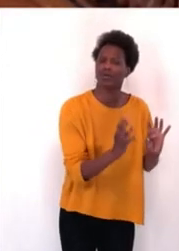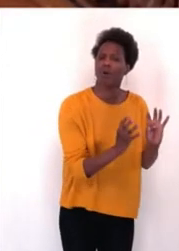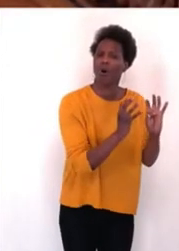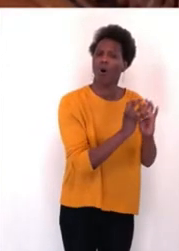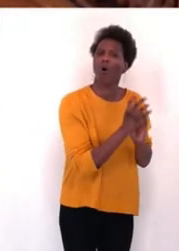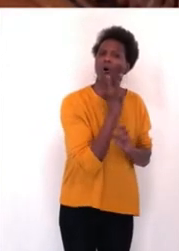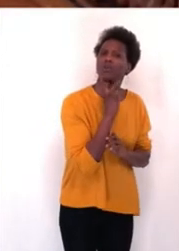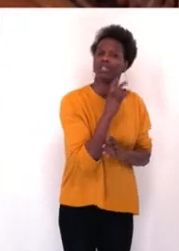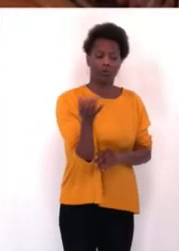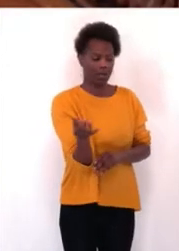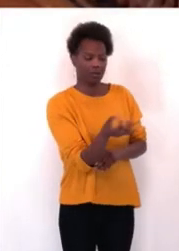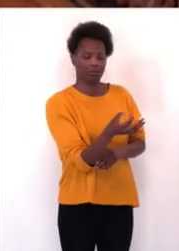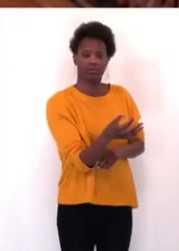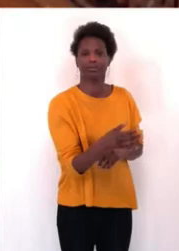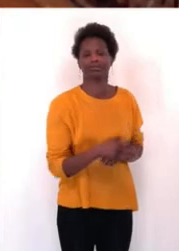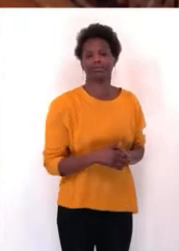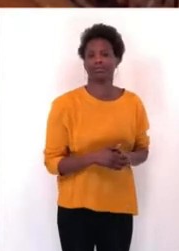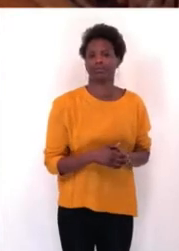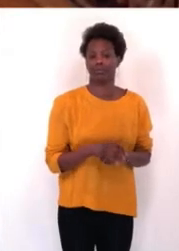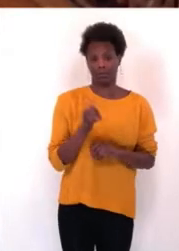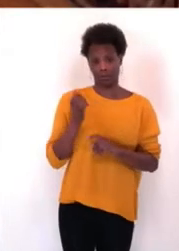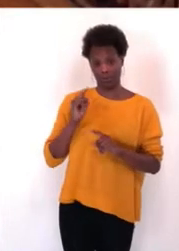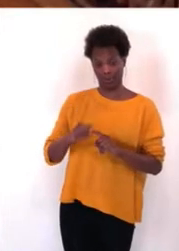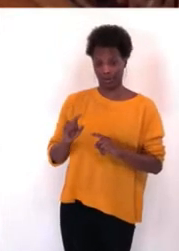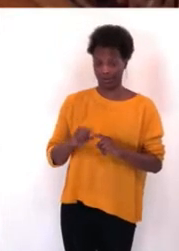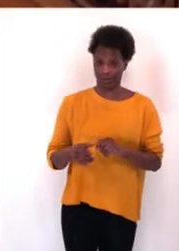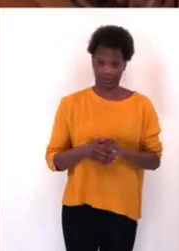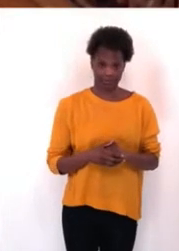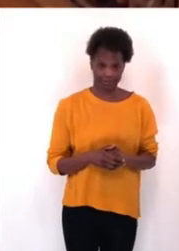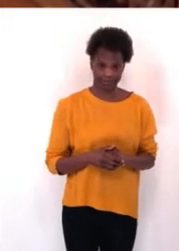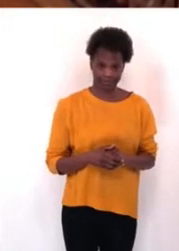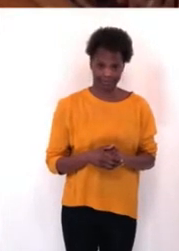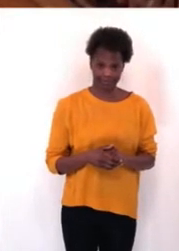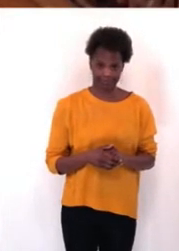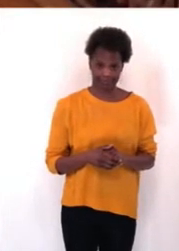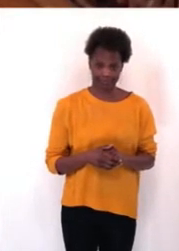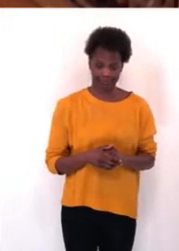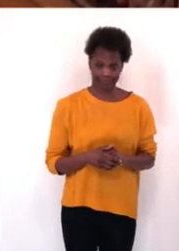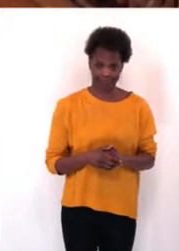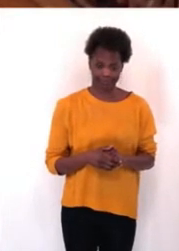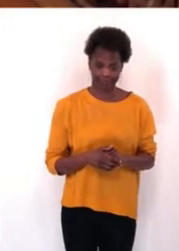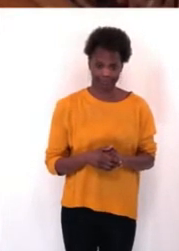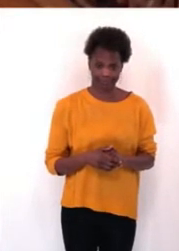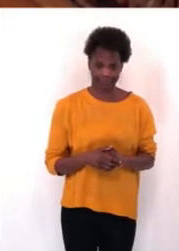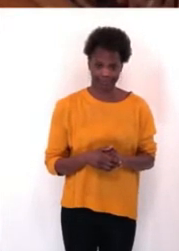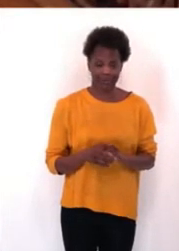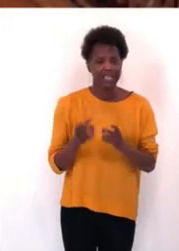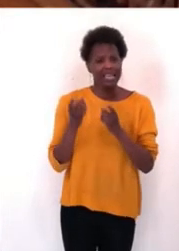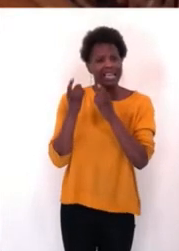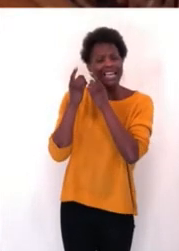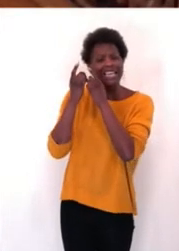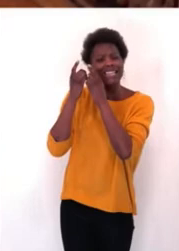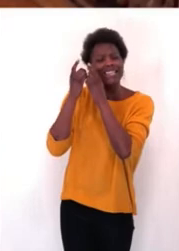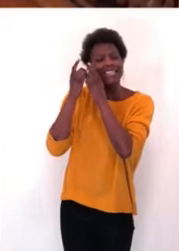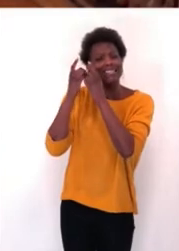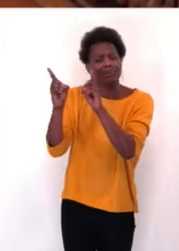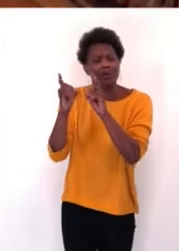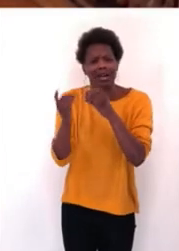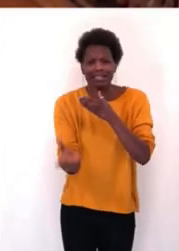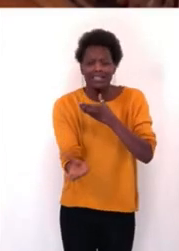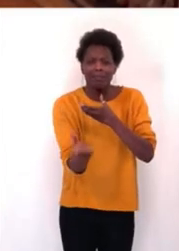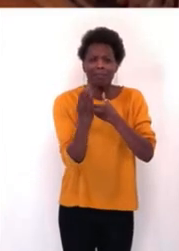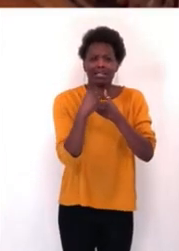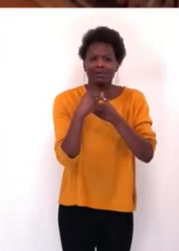il est faux de laisser croire que nous sommes à l'an 1 de la démocratie participative dans cette